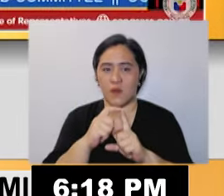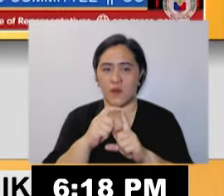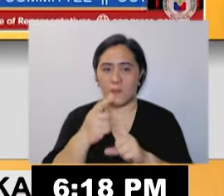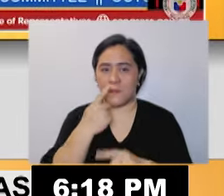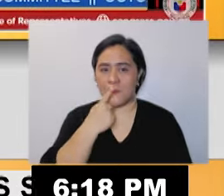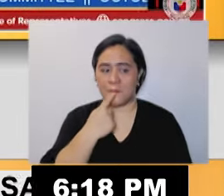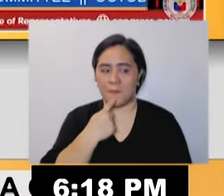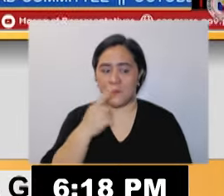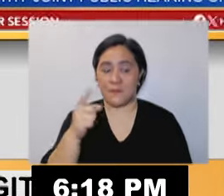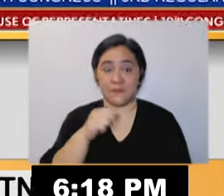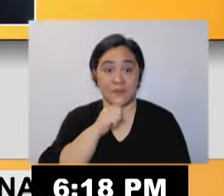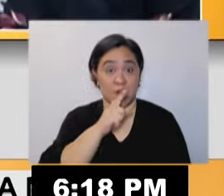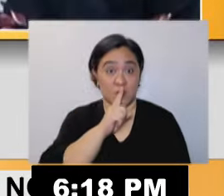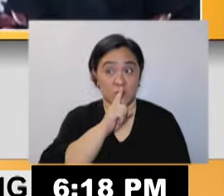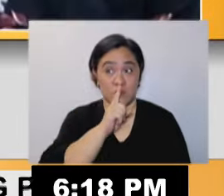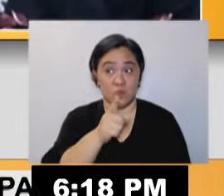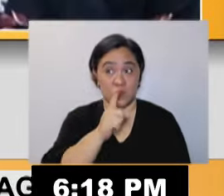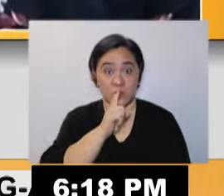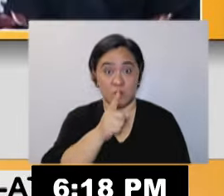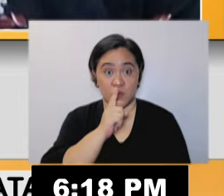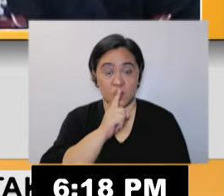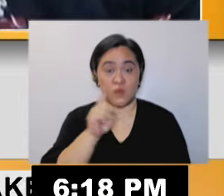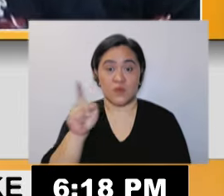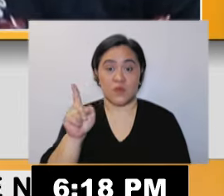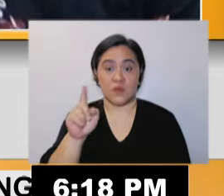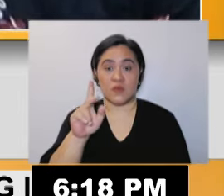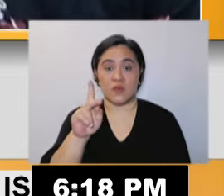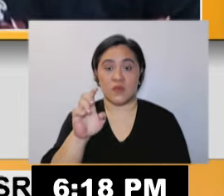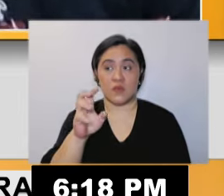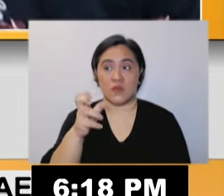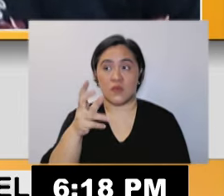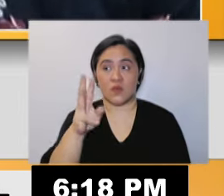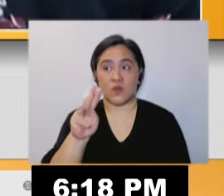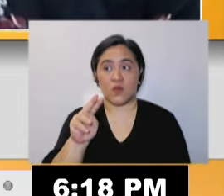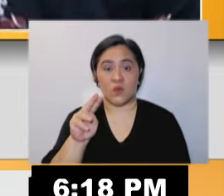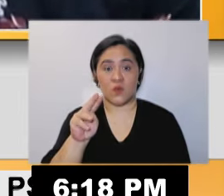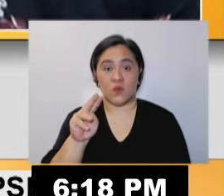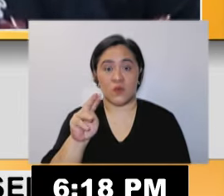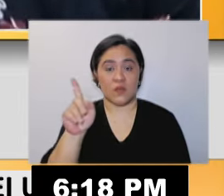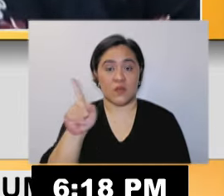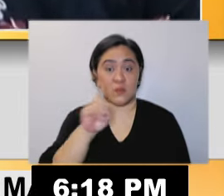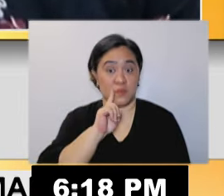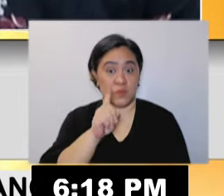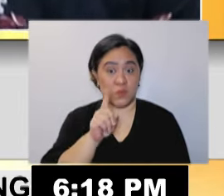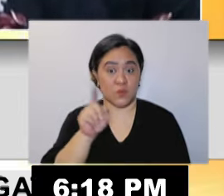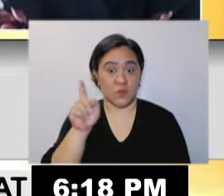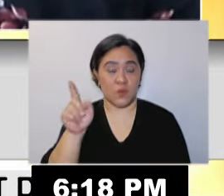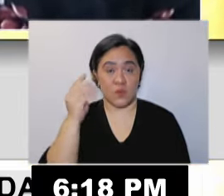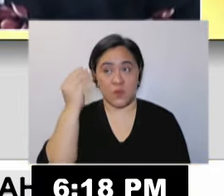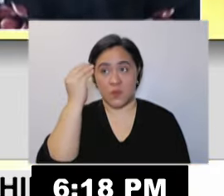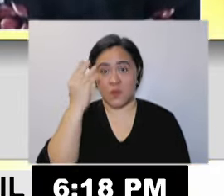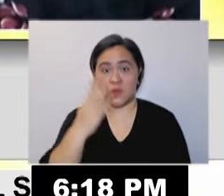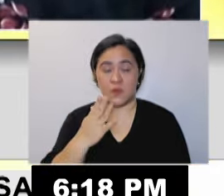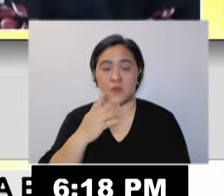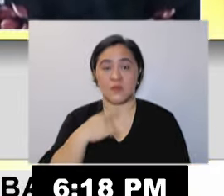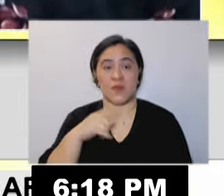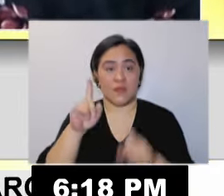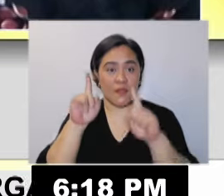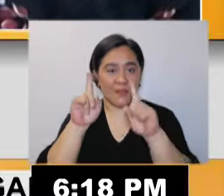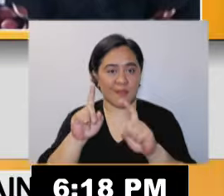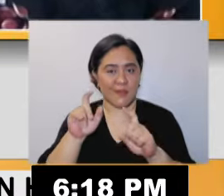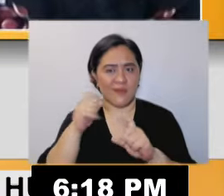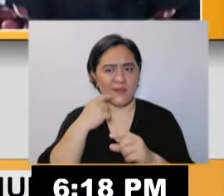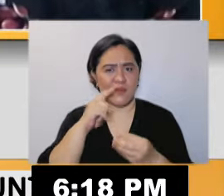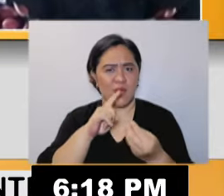katotohanan do sinasabi ni kwin Espino si kwi naman sinasabi na Sinabi talaga to sa akin ni senator Bato de la Rosa to